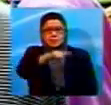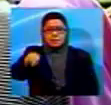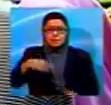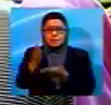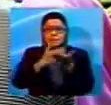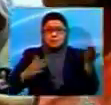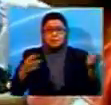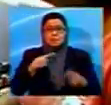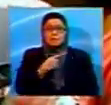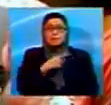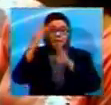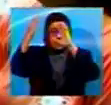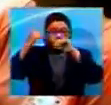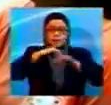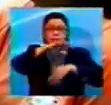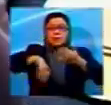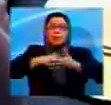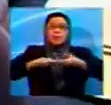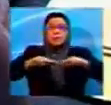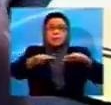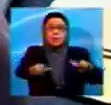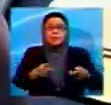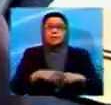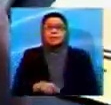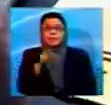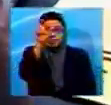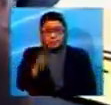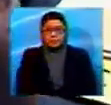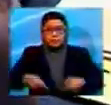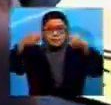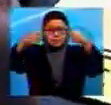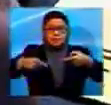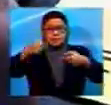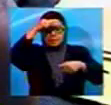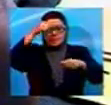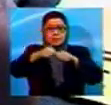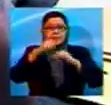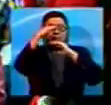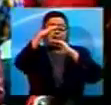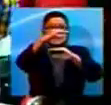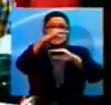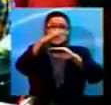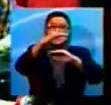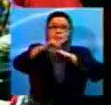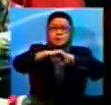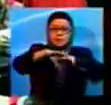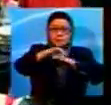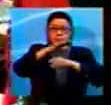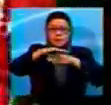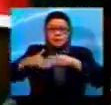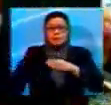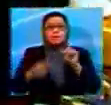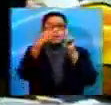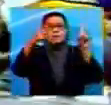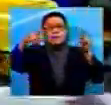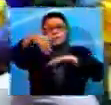berjalan calon-calon yang bertanding turut diingatkan tentang tempoh berkempen yang tamat 12 tengah malam ini Kapten Anwar